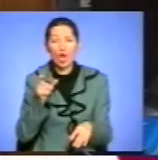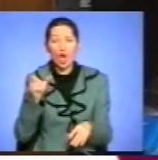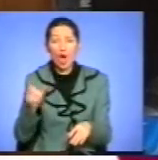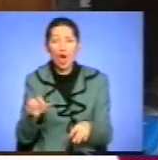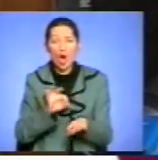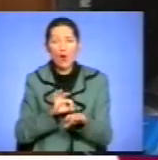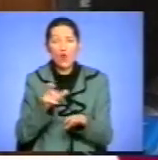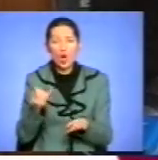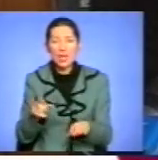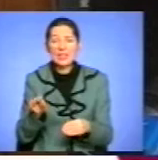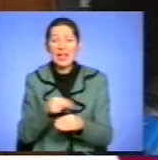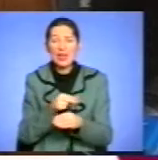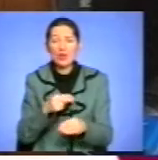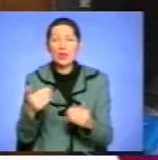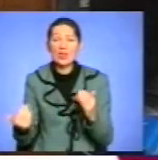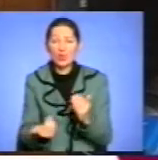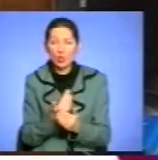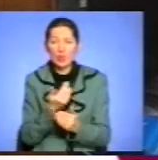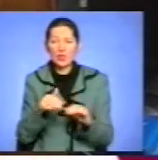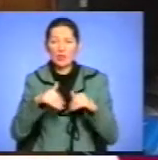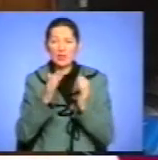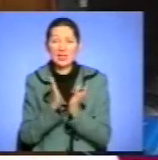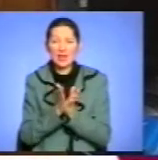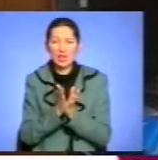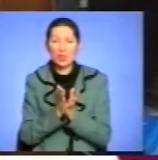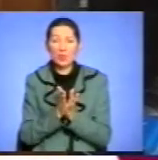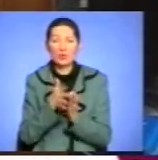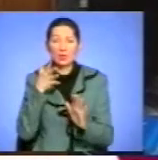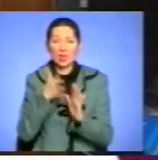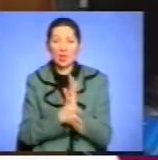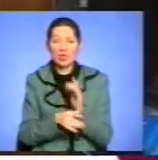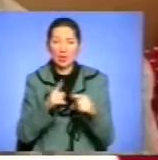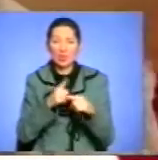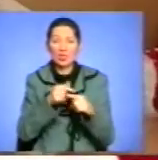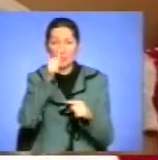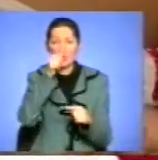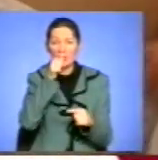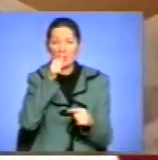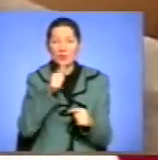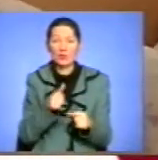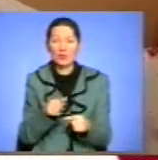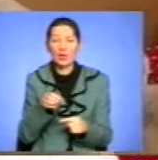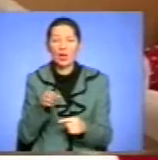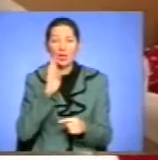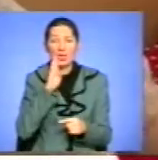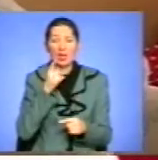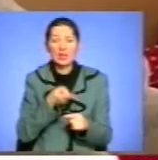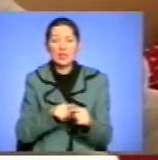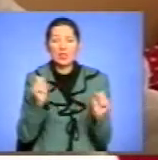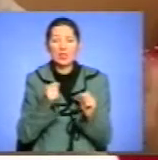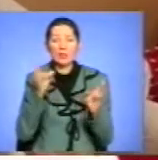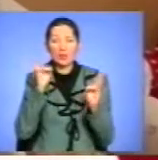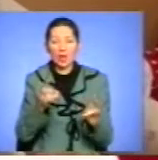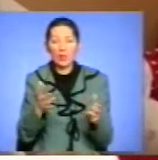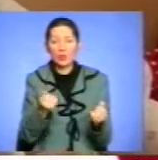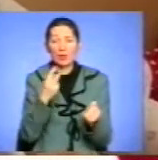на лікування і відновлення в середньому затрачає до півроку. Тамара Табурда цієї зими травмувалася двічі.